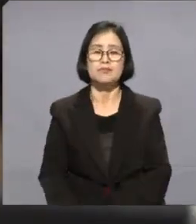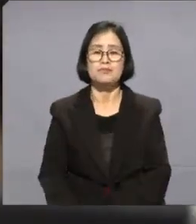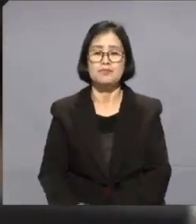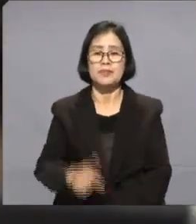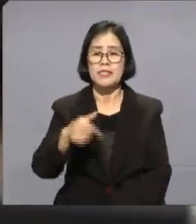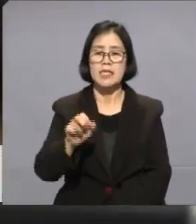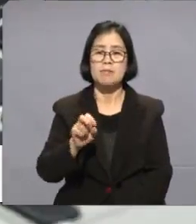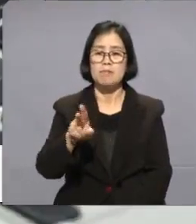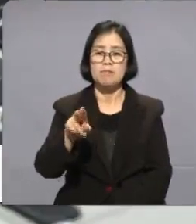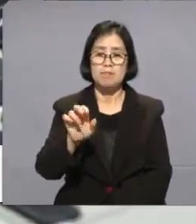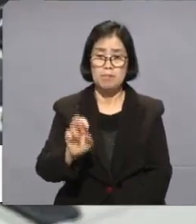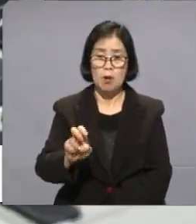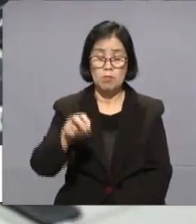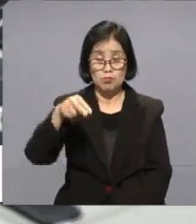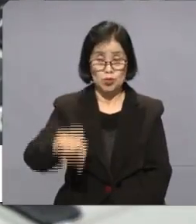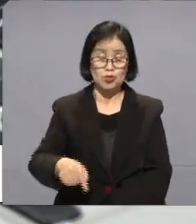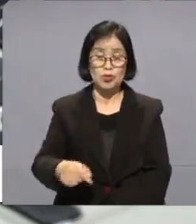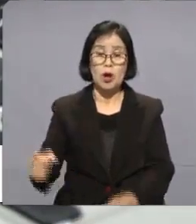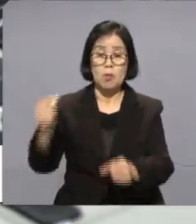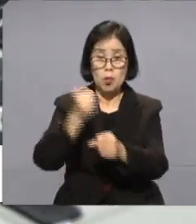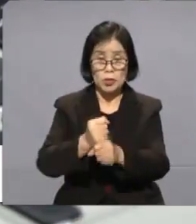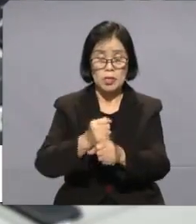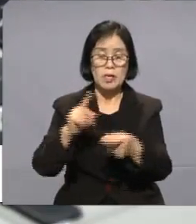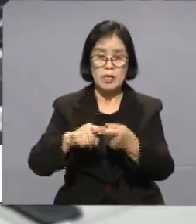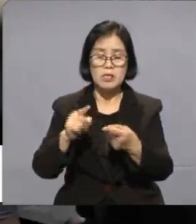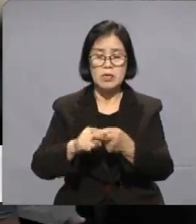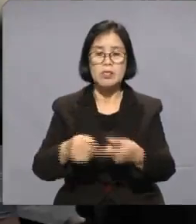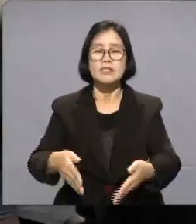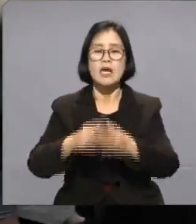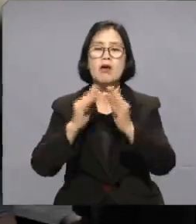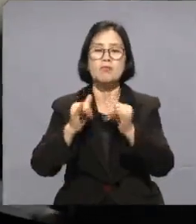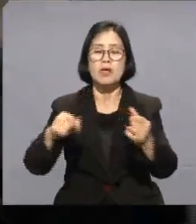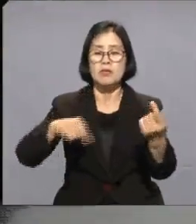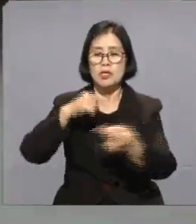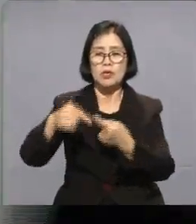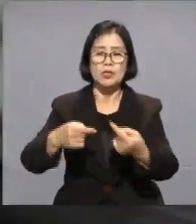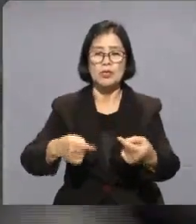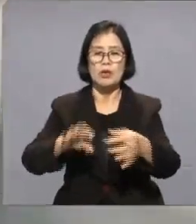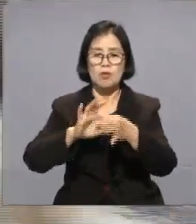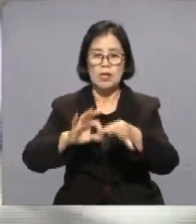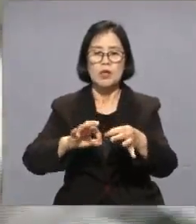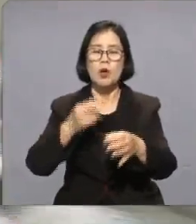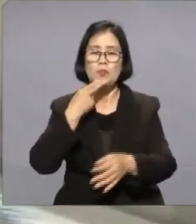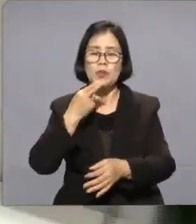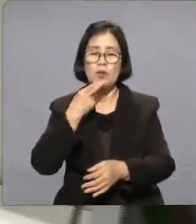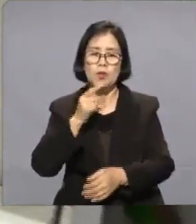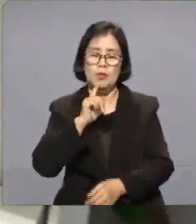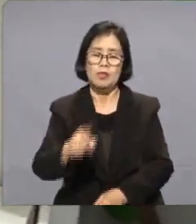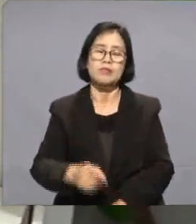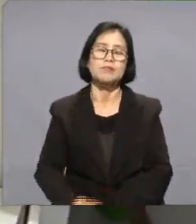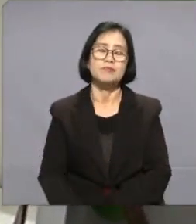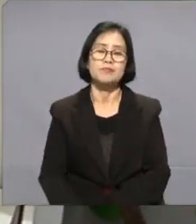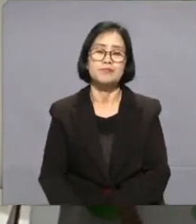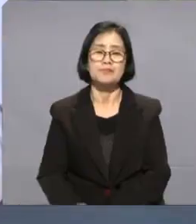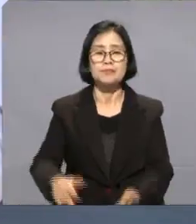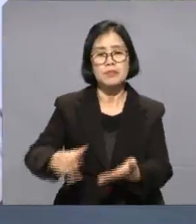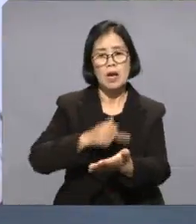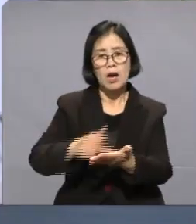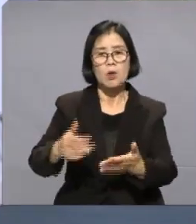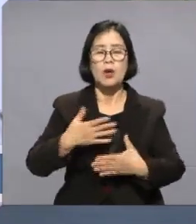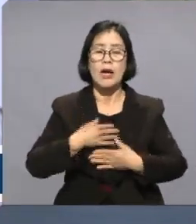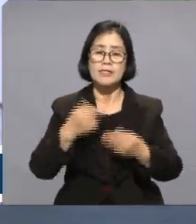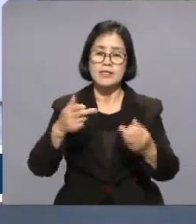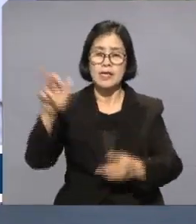김범수 의장 복귀설에 대해선 창업자는 경영에 관여하지 않고 있다고 일축했습니다. 카카오는